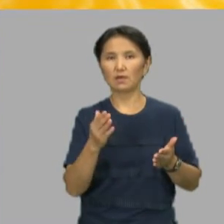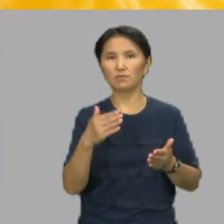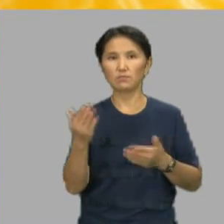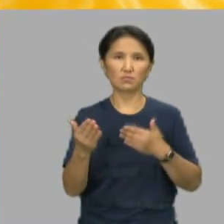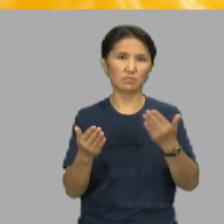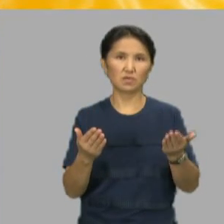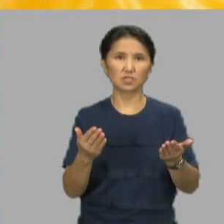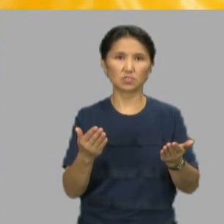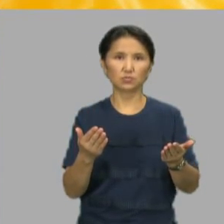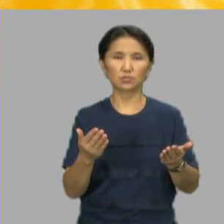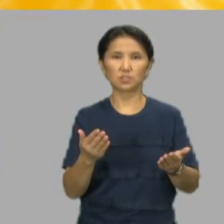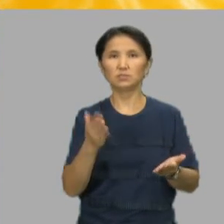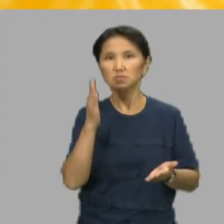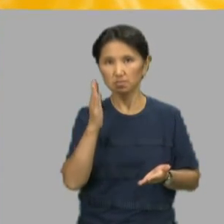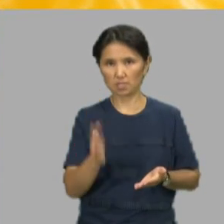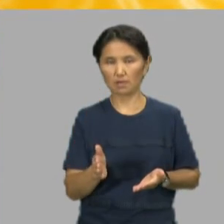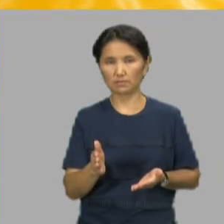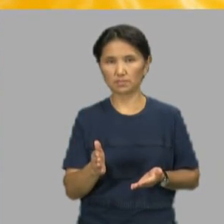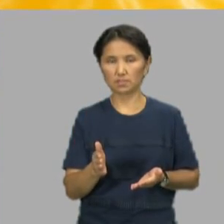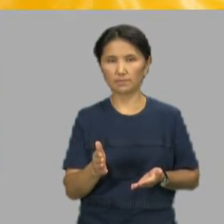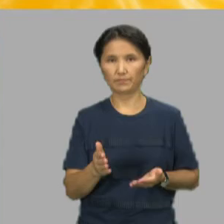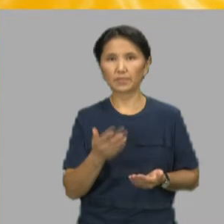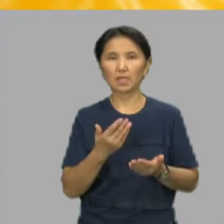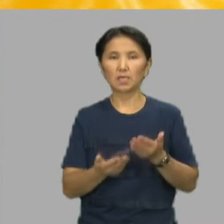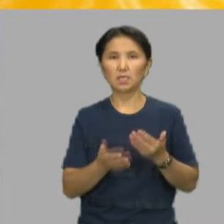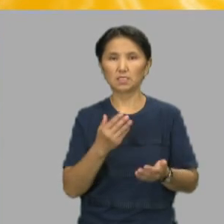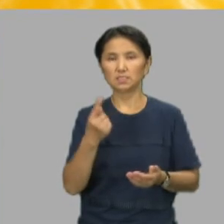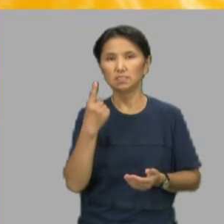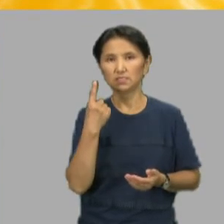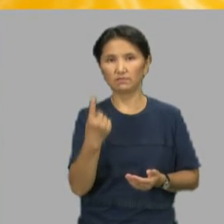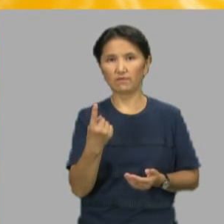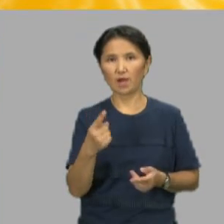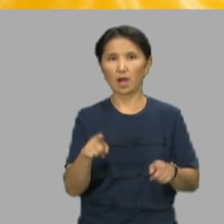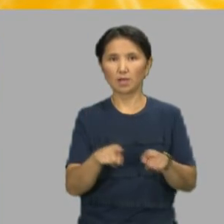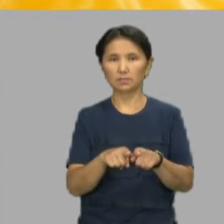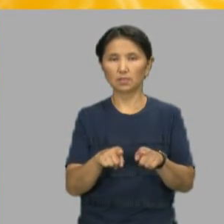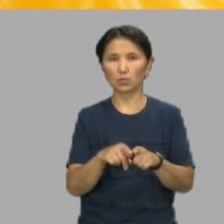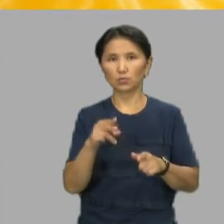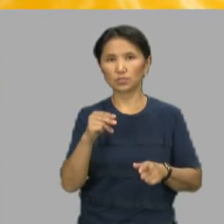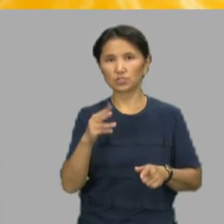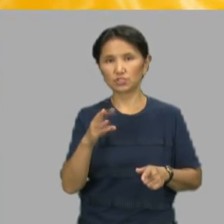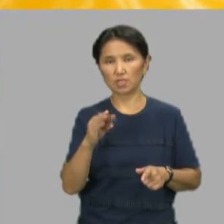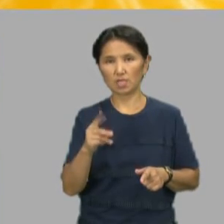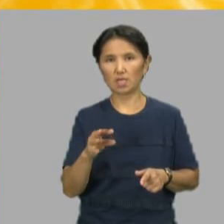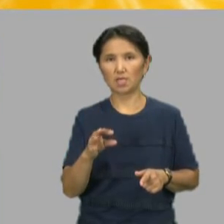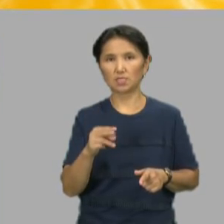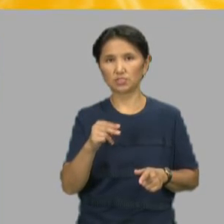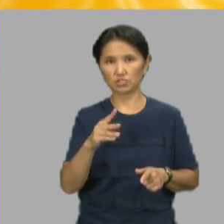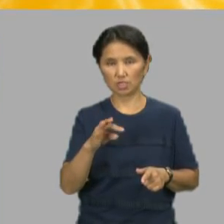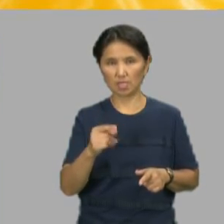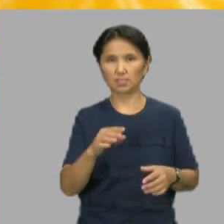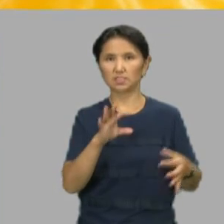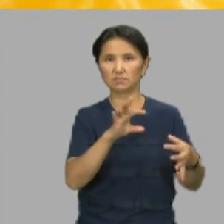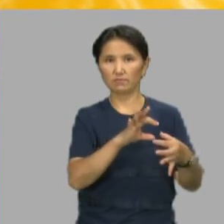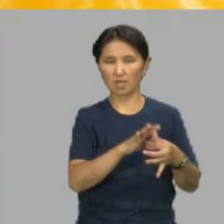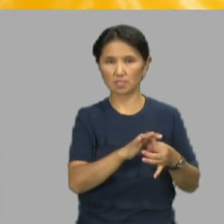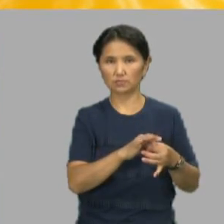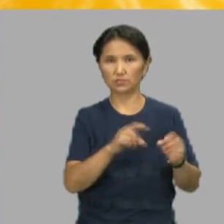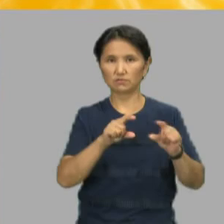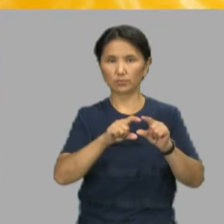ними ставится. Если два однородных члена связываются